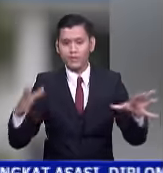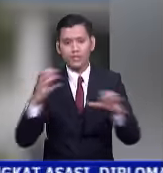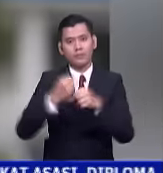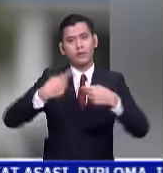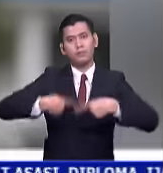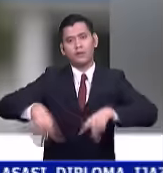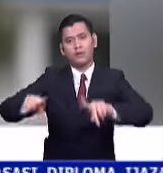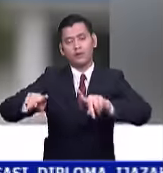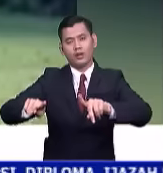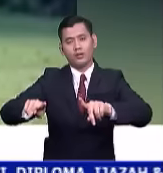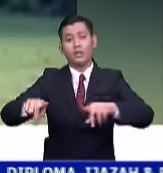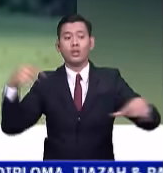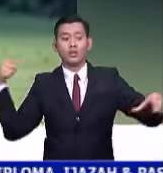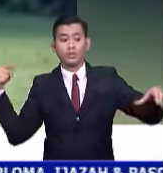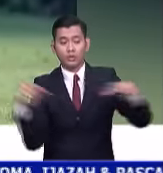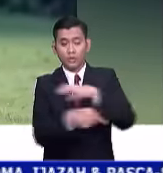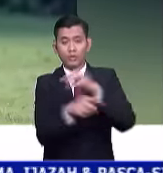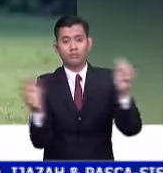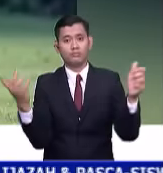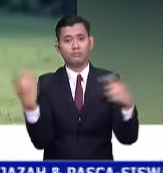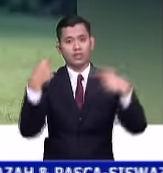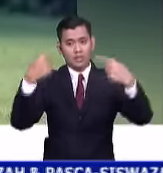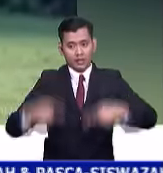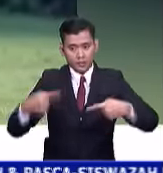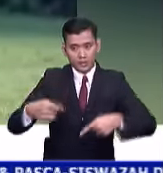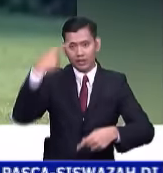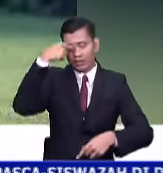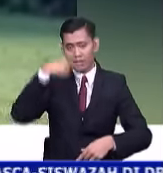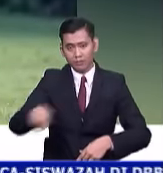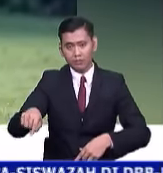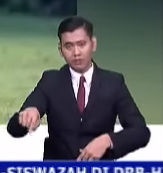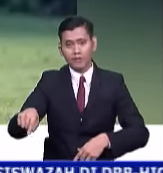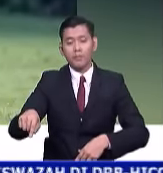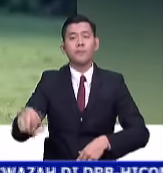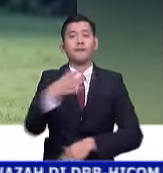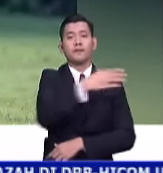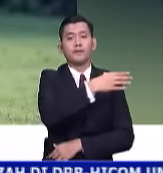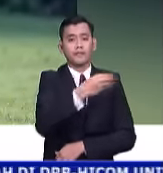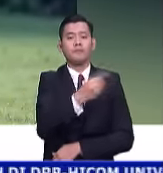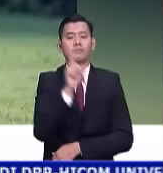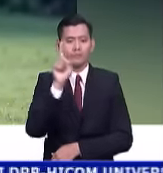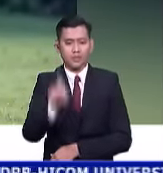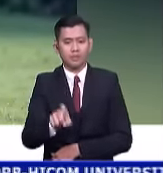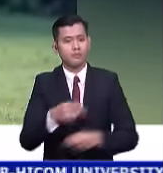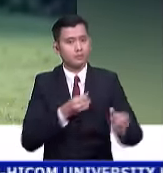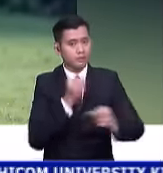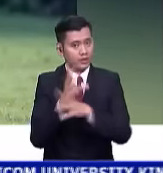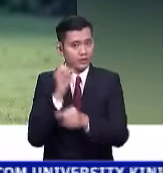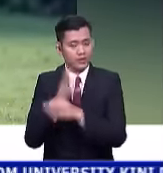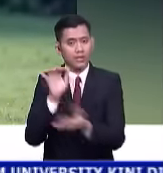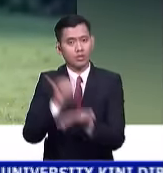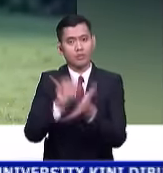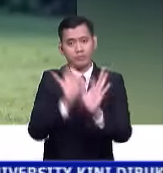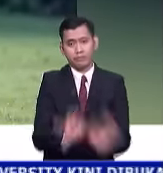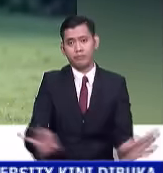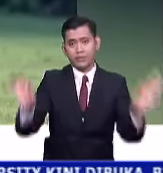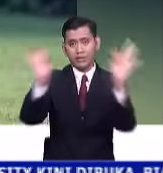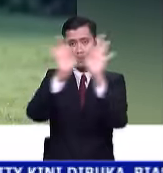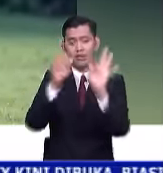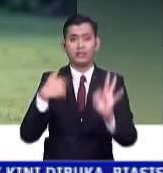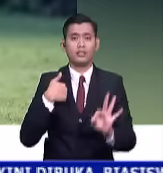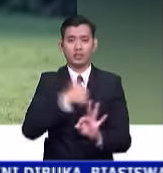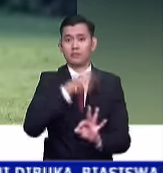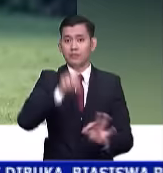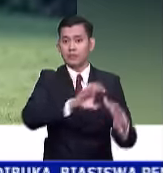kalau mereka tengah buat defend, 11 player kena turun bawah, kena buat defending. I think that's important lah. We must work as a